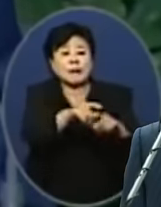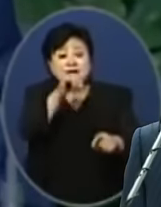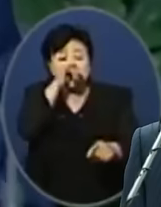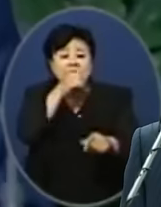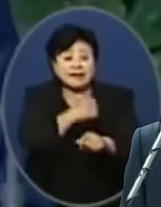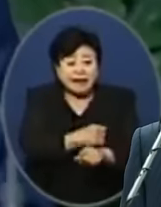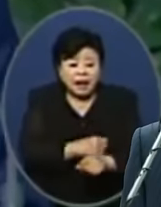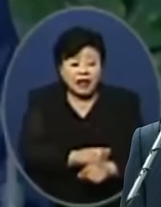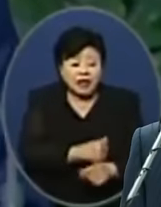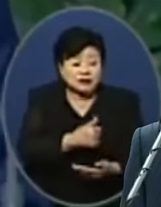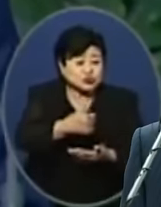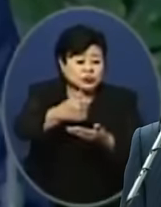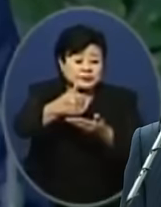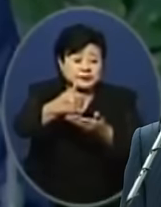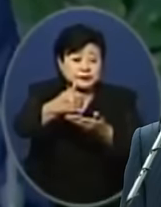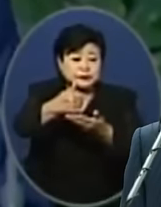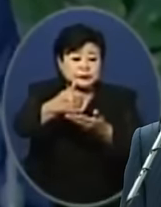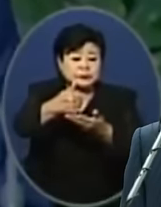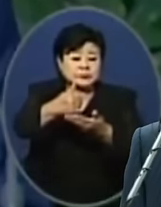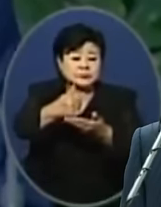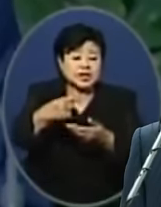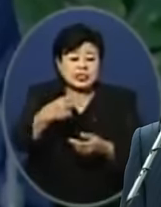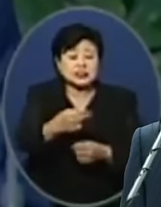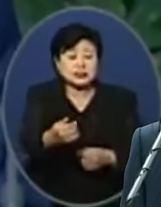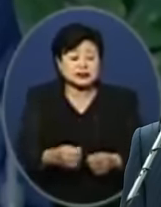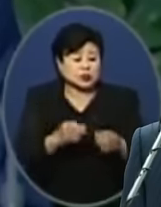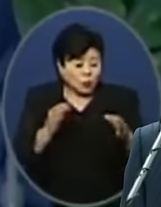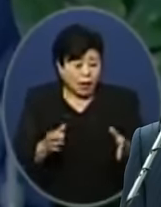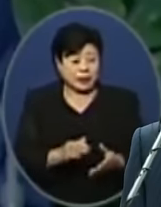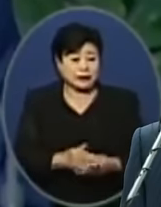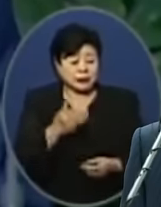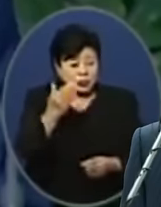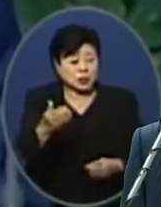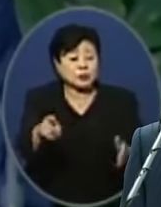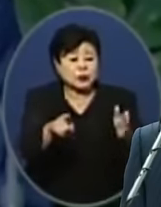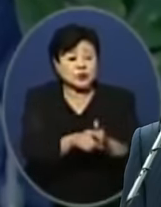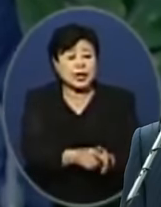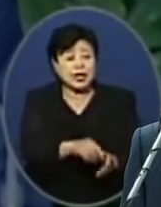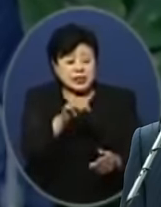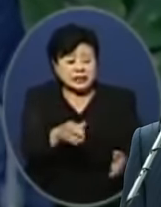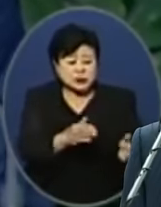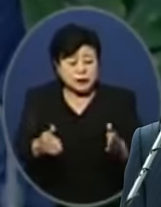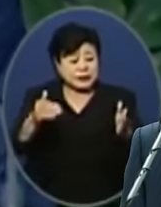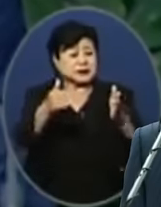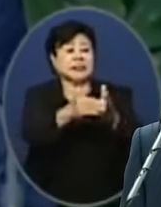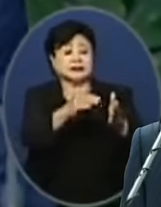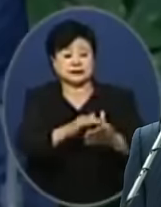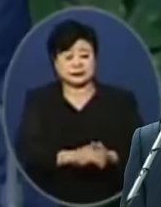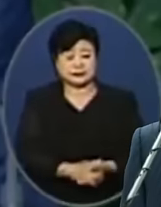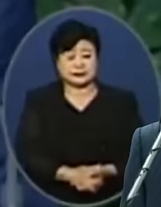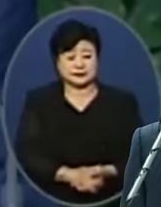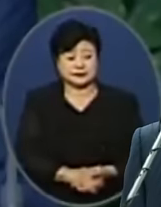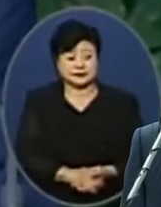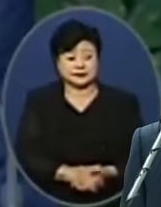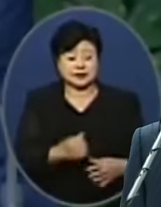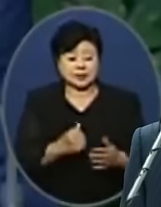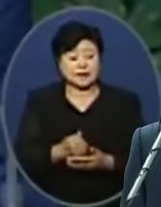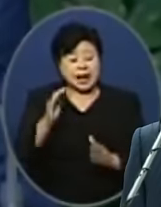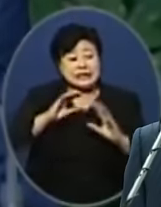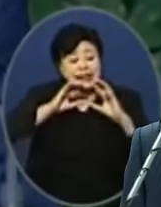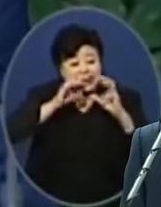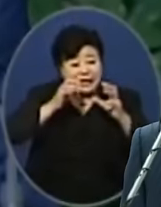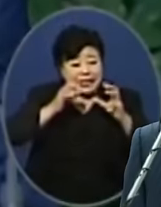하리라. 주님은 2000년 동안 여러분의 처소를 예비해 놓았었습니다. 그러므로